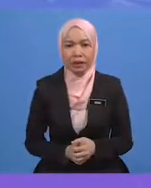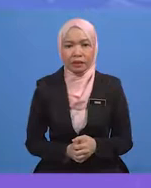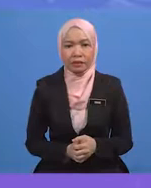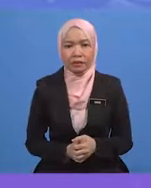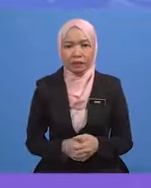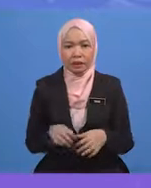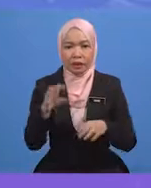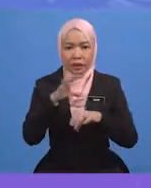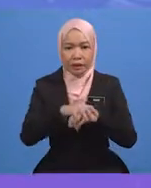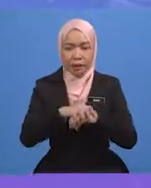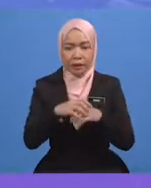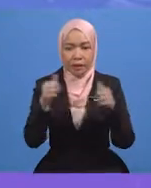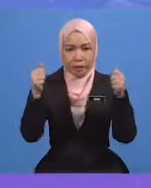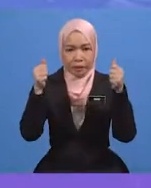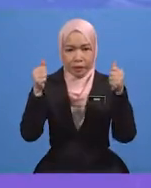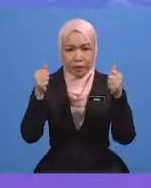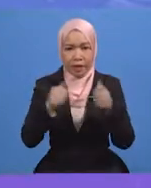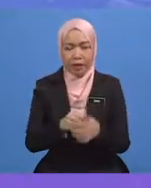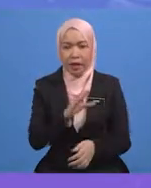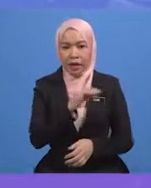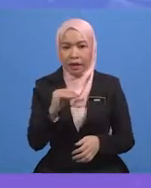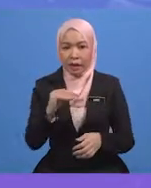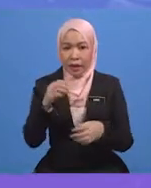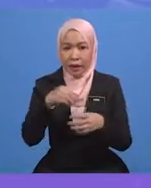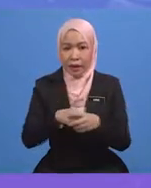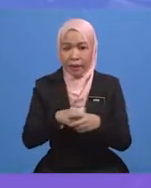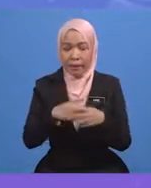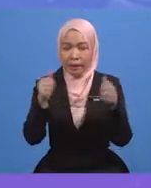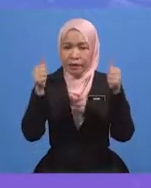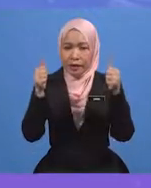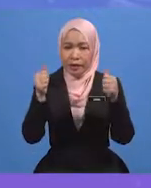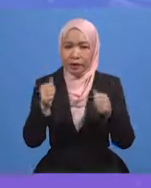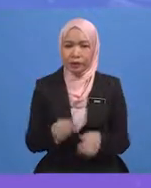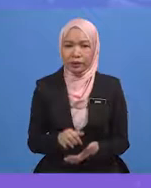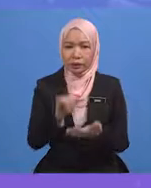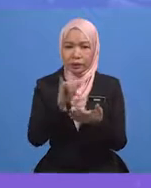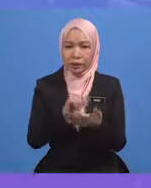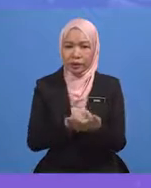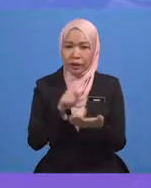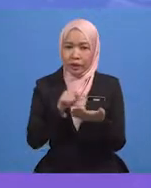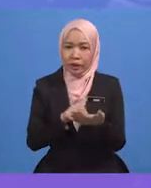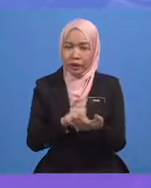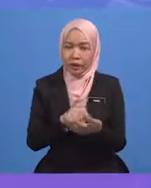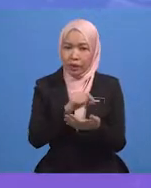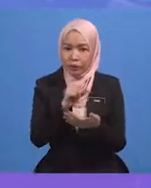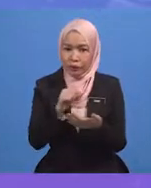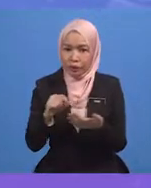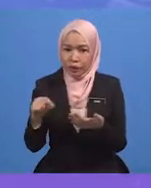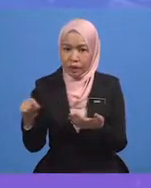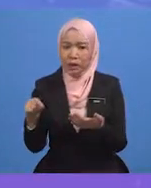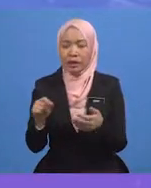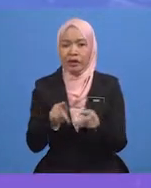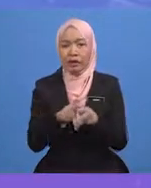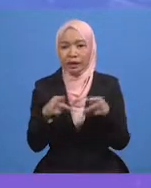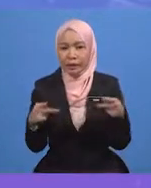itulah beliau menulis deretan kitab tafsir yang boleh kita anggap sebagai kitab tafsir yang sempurna